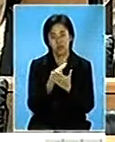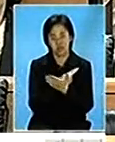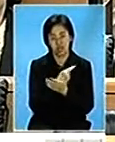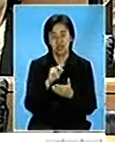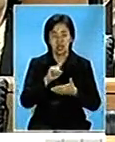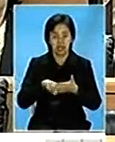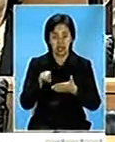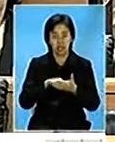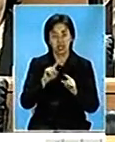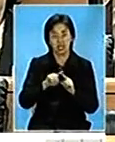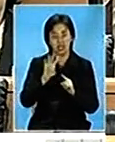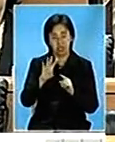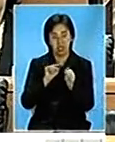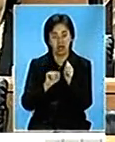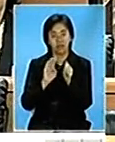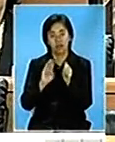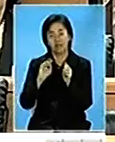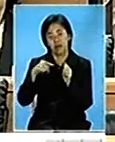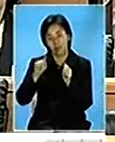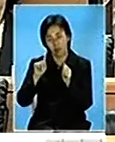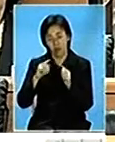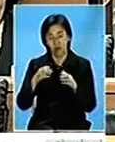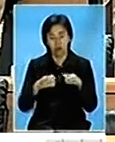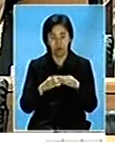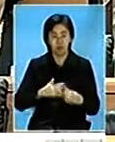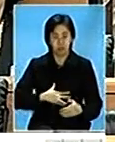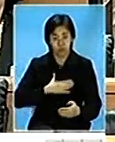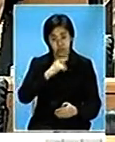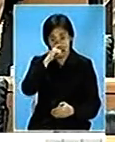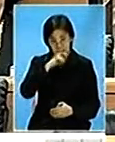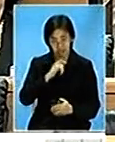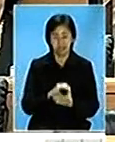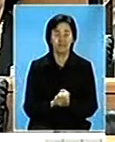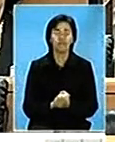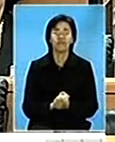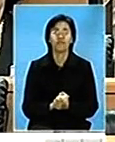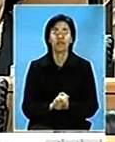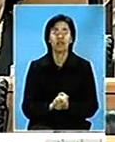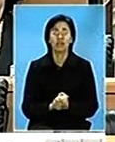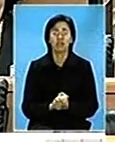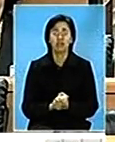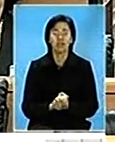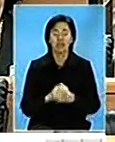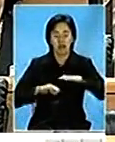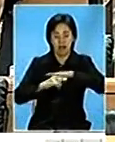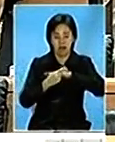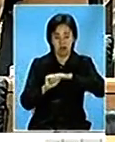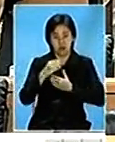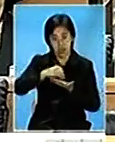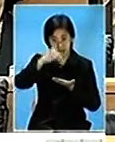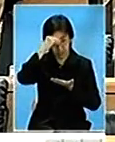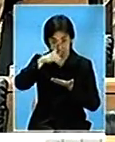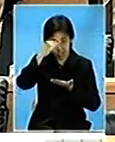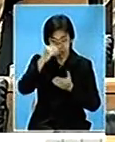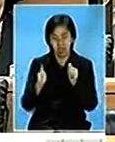ขตเลือกตั้งที่4อำเภอบ้านโป่งพรรคภูมิใจไทยนะคะค่ะขอกราบขอบพระคุณในข้อมูลในเรื่องของหลักสูตรการศึกษาที่ท่านรัฐม